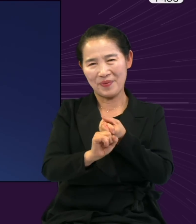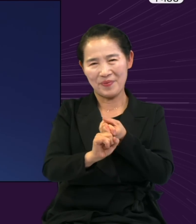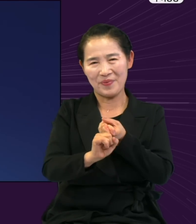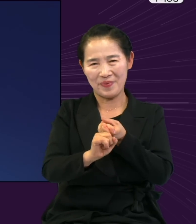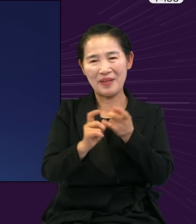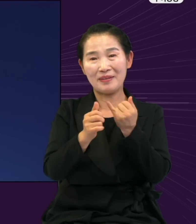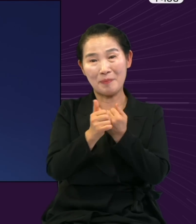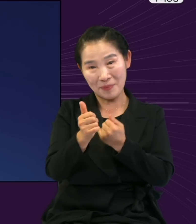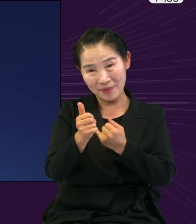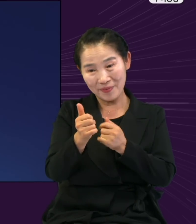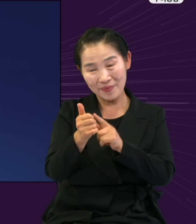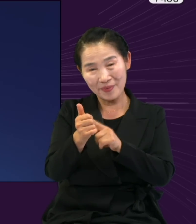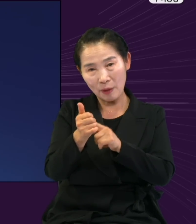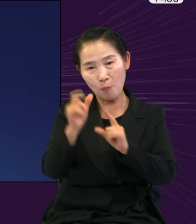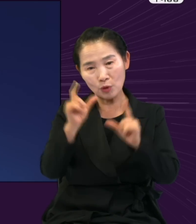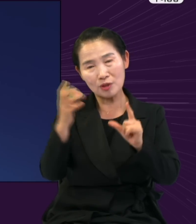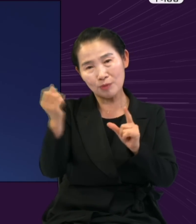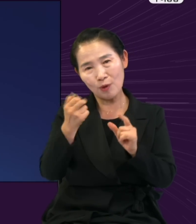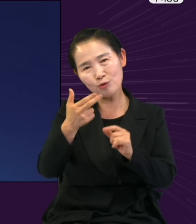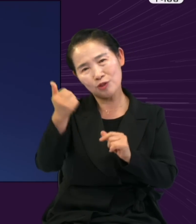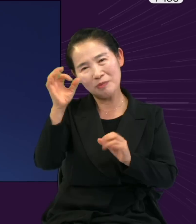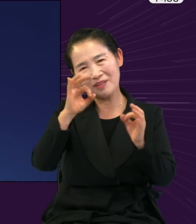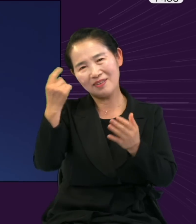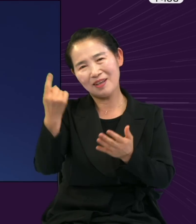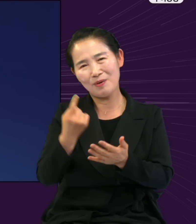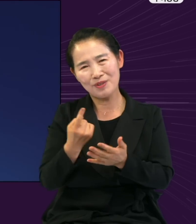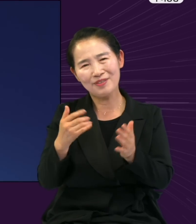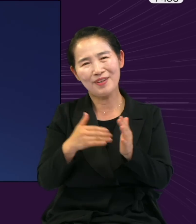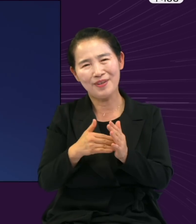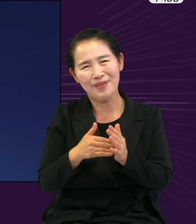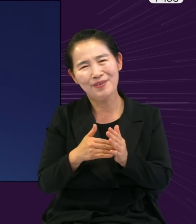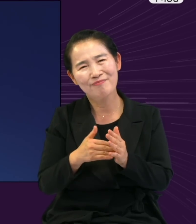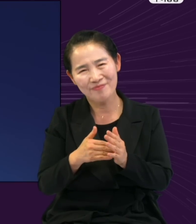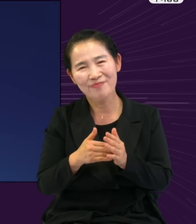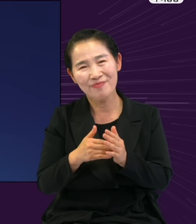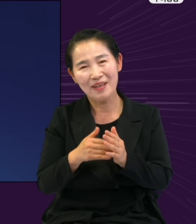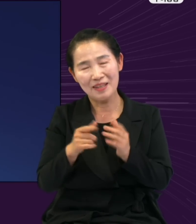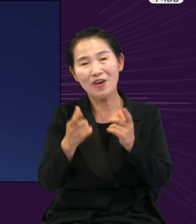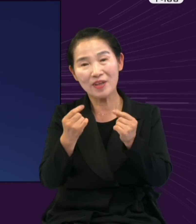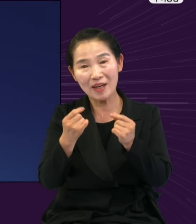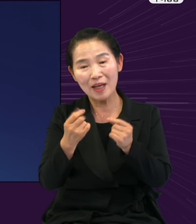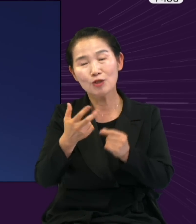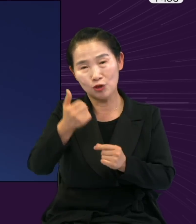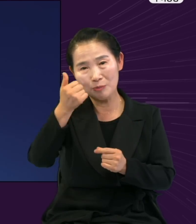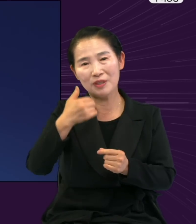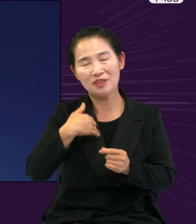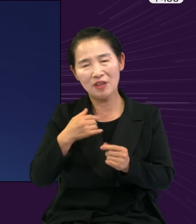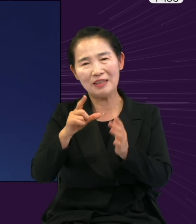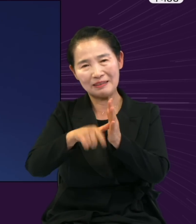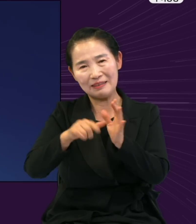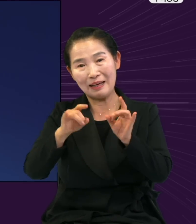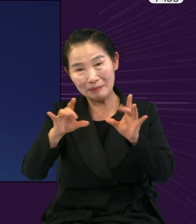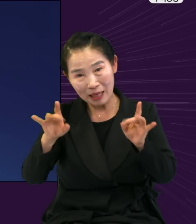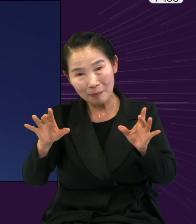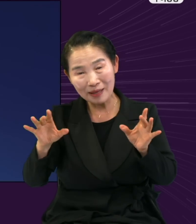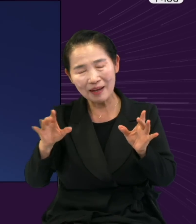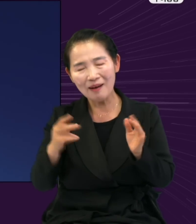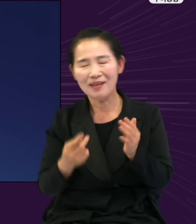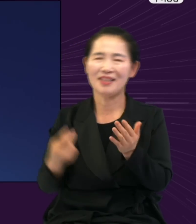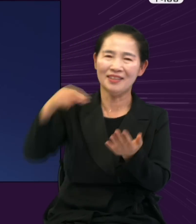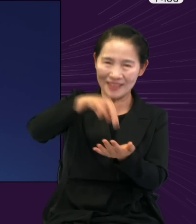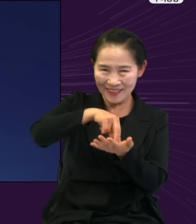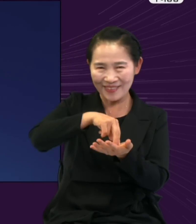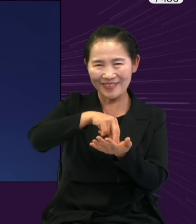거죠. 이 방법이 저를 일으키시는 아버지의 모습이셨습니다. 매